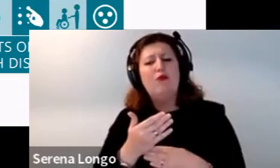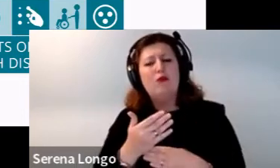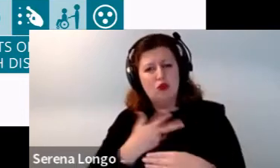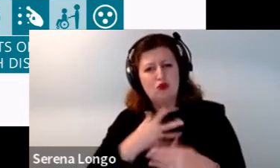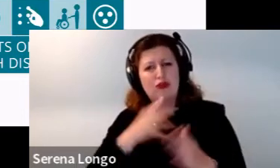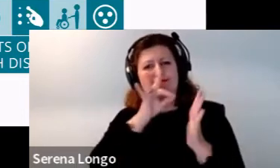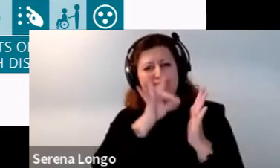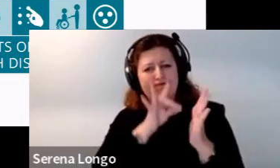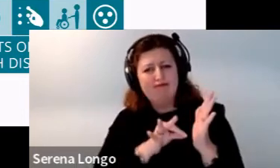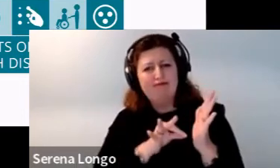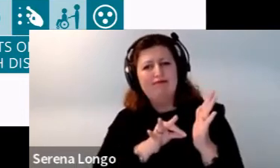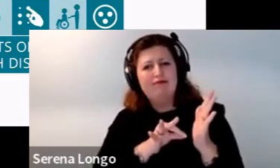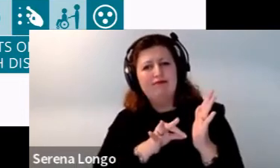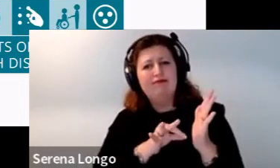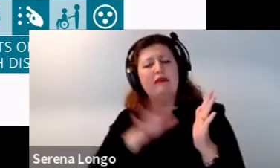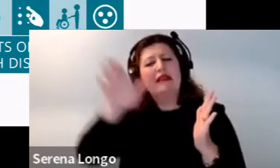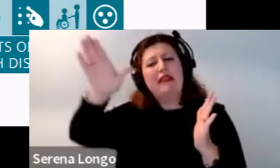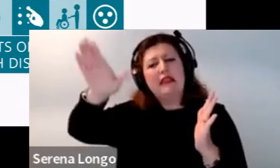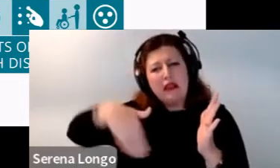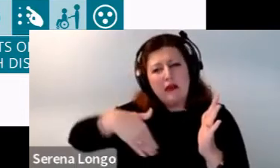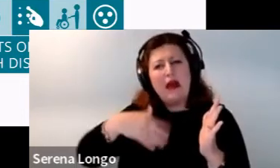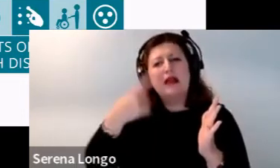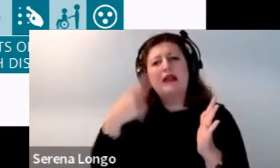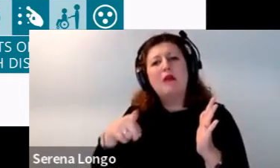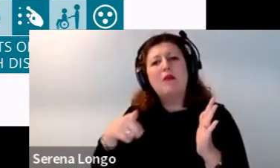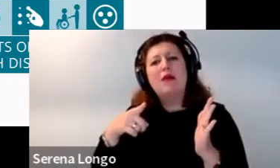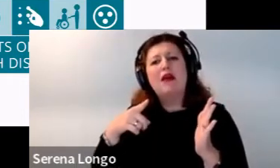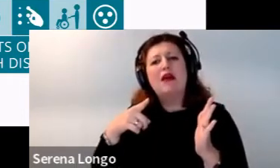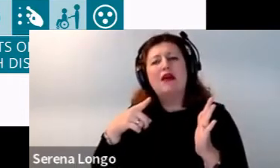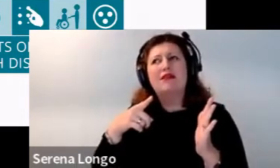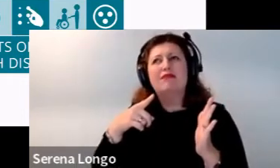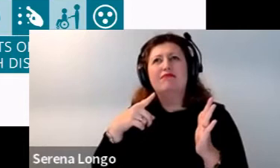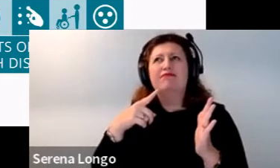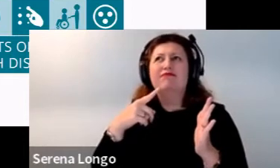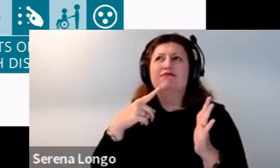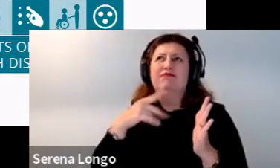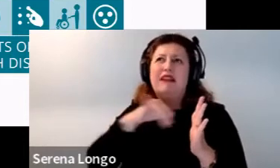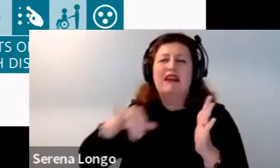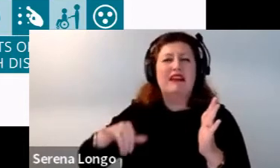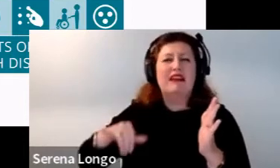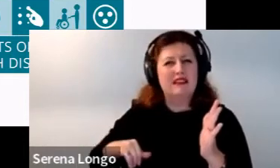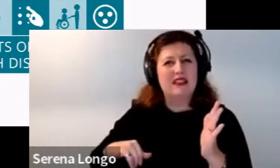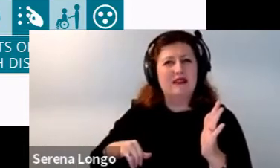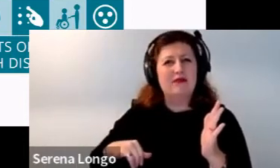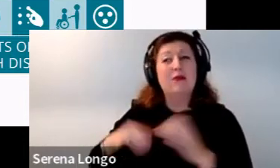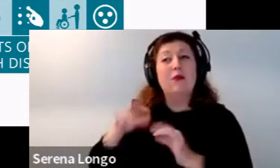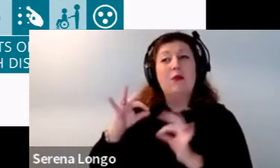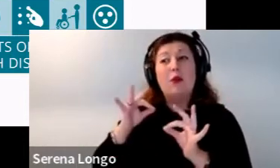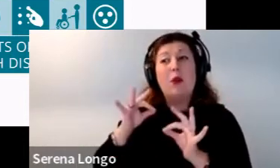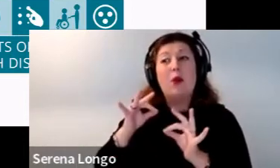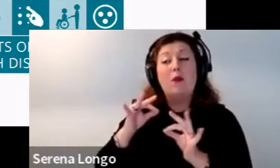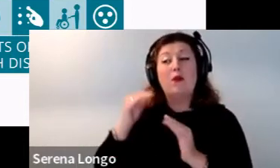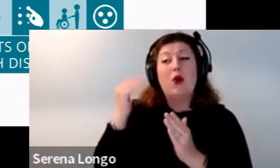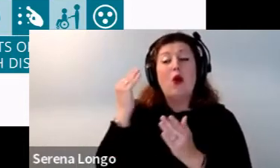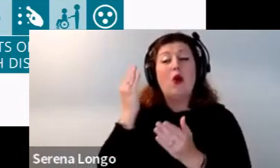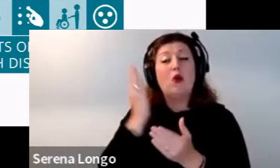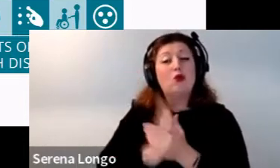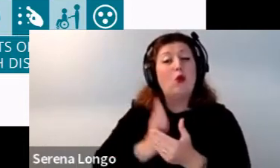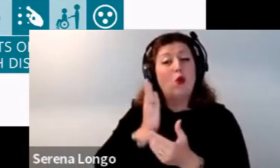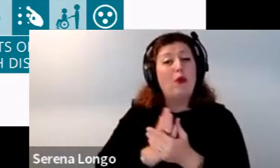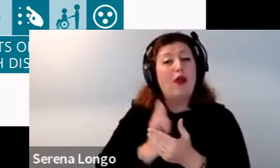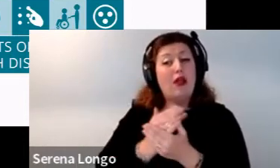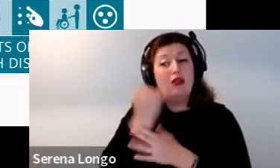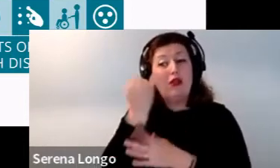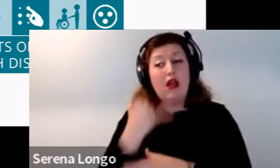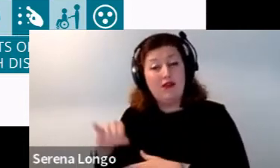citate direttamente o indirettamente come parte del preambolo del documento finale della